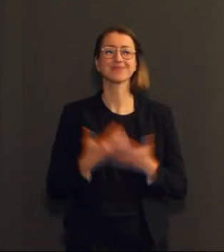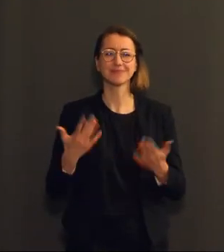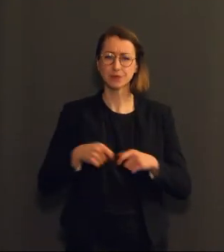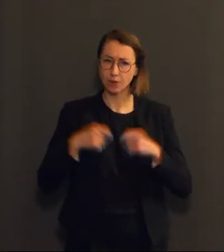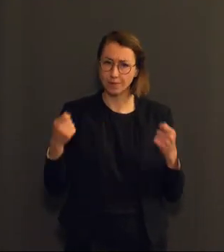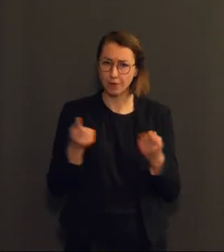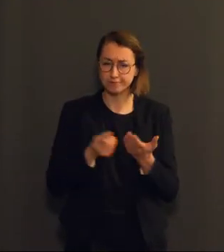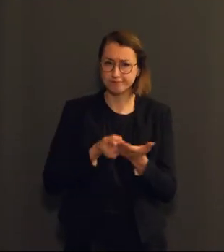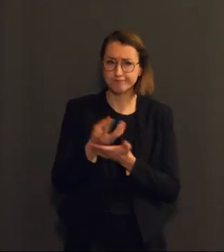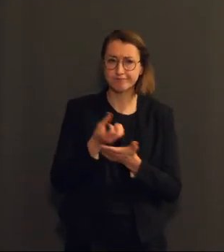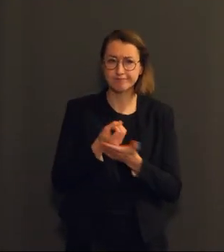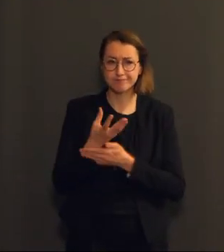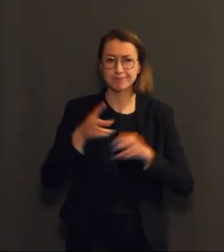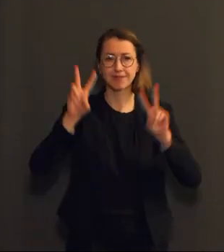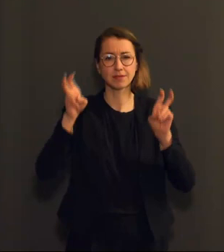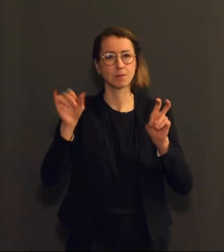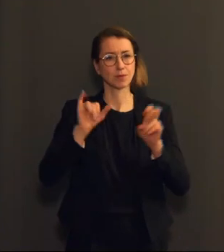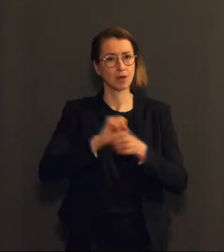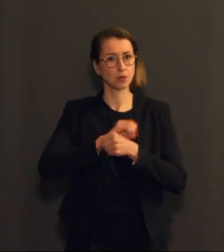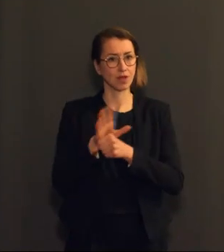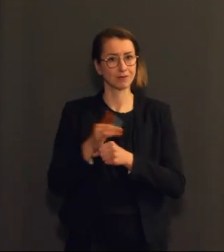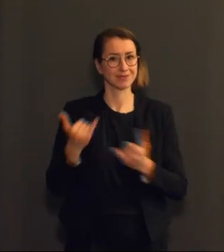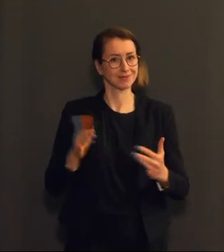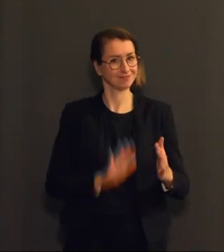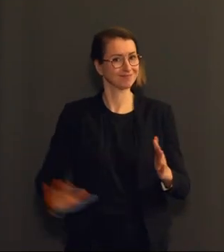le Covid-19 en Belgique par